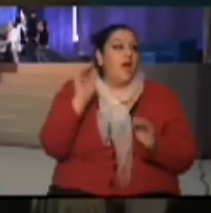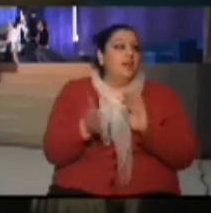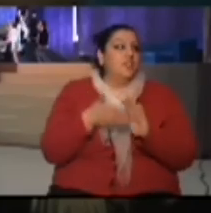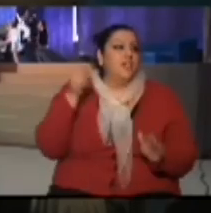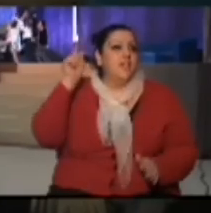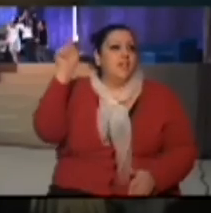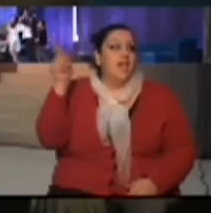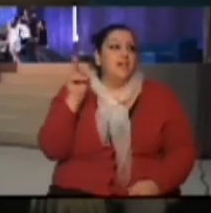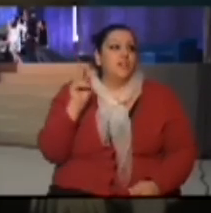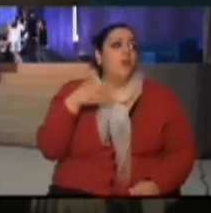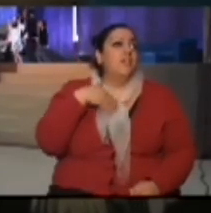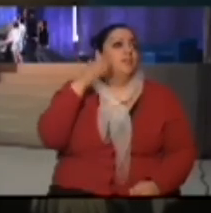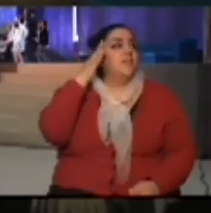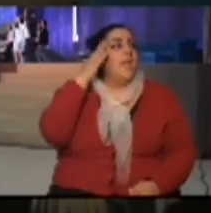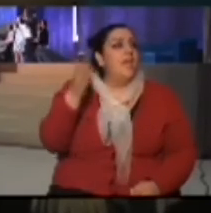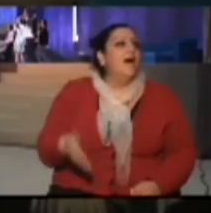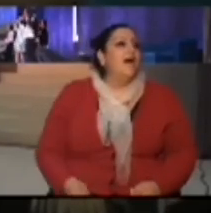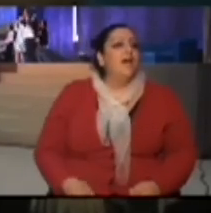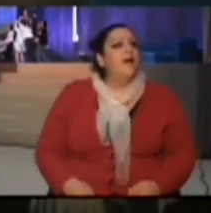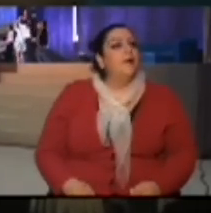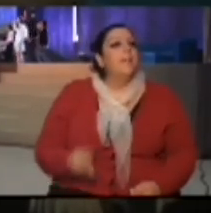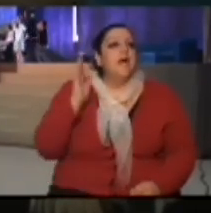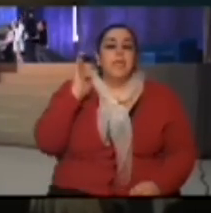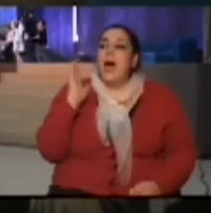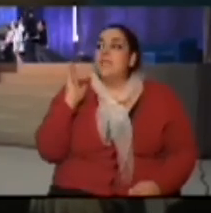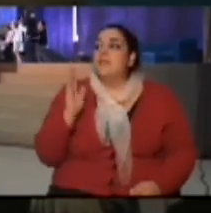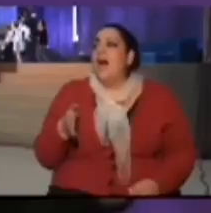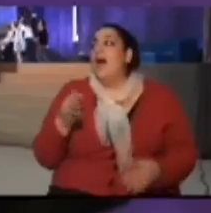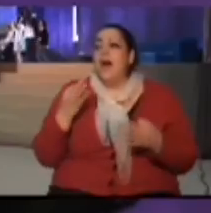Ով կանչիչ ես, ով իմ Տեր,